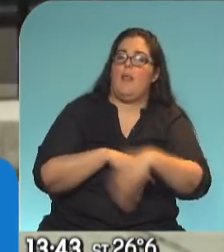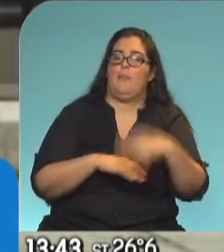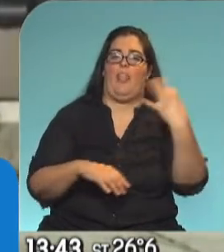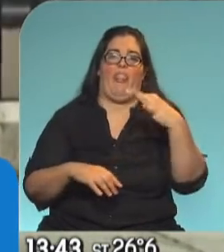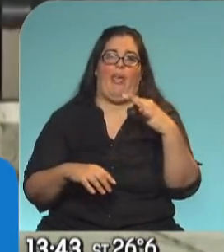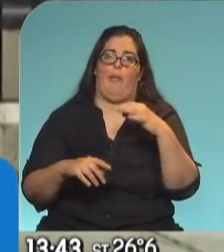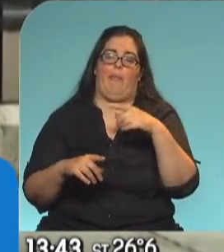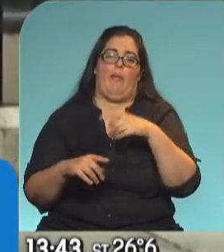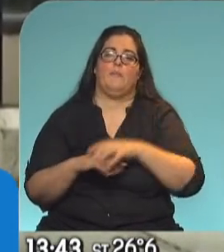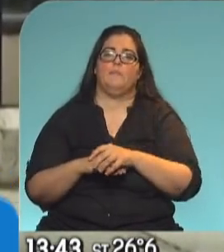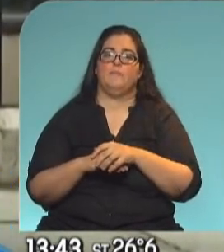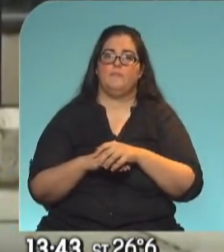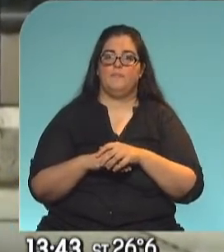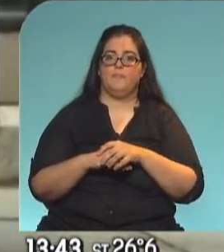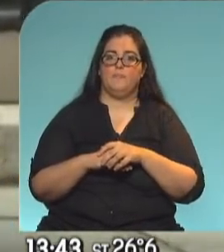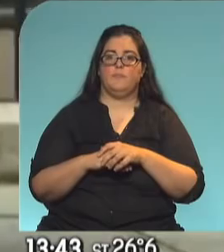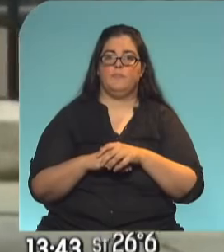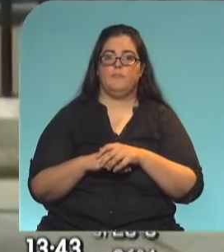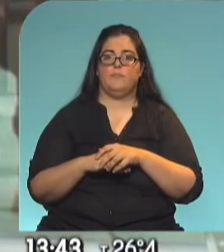les contaminations.